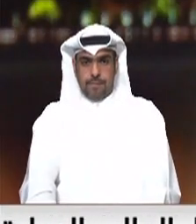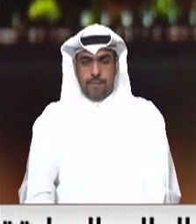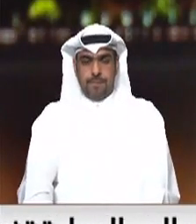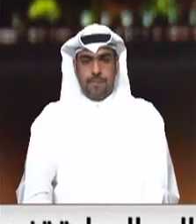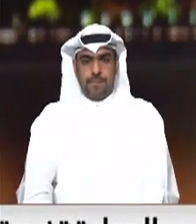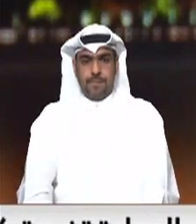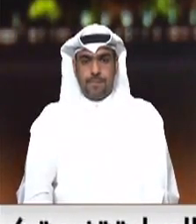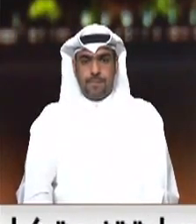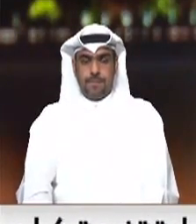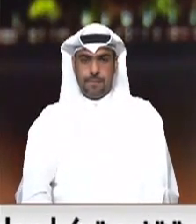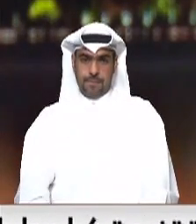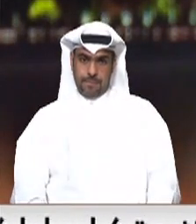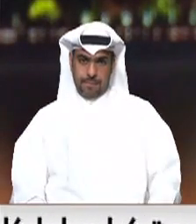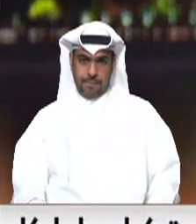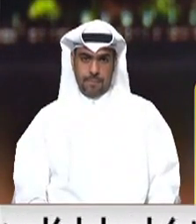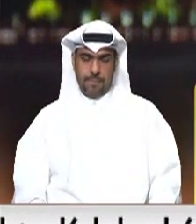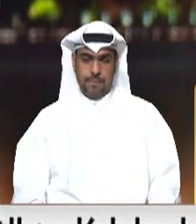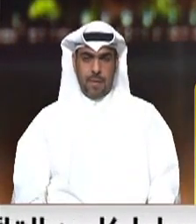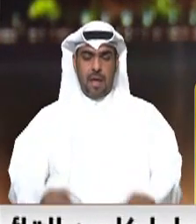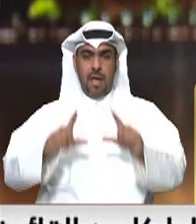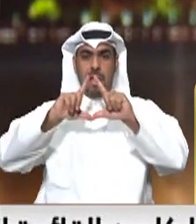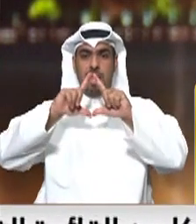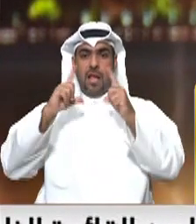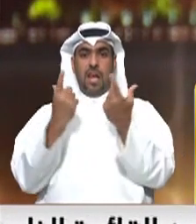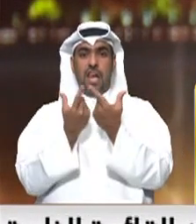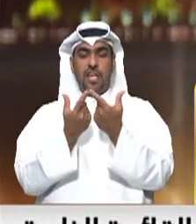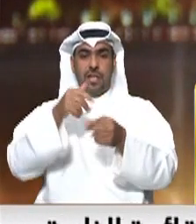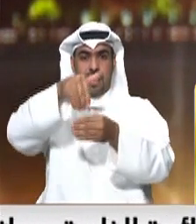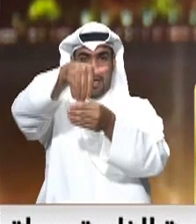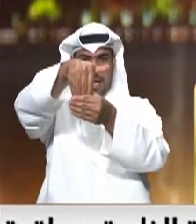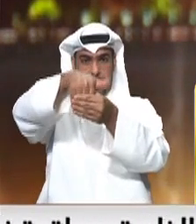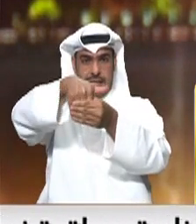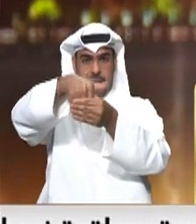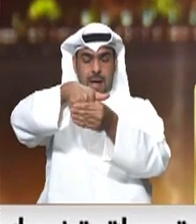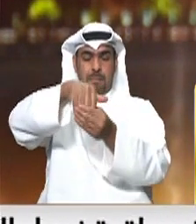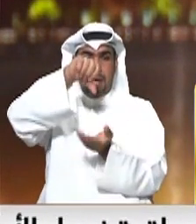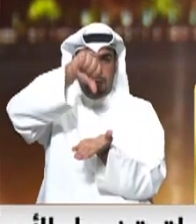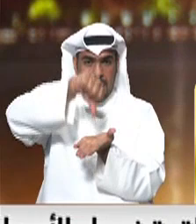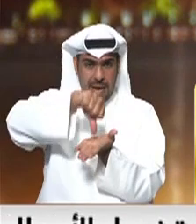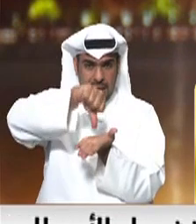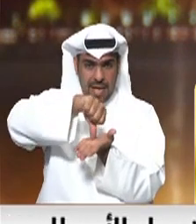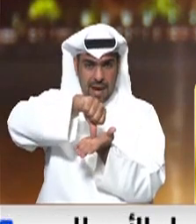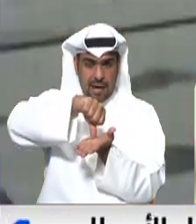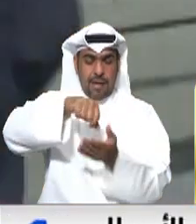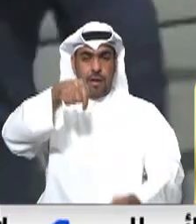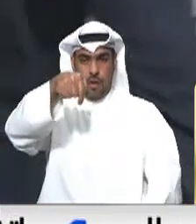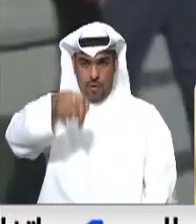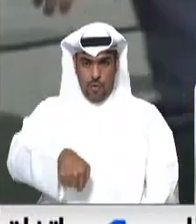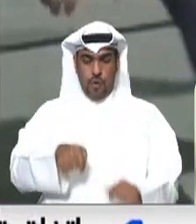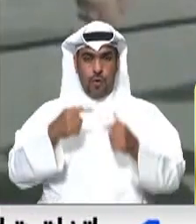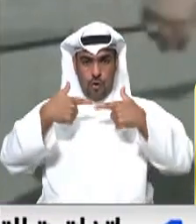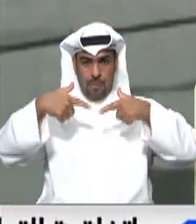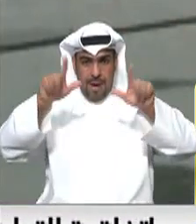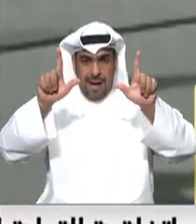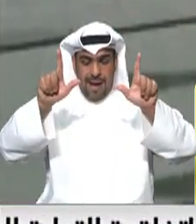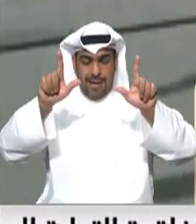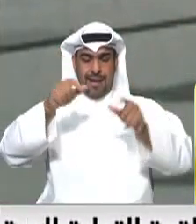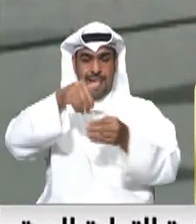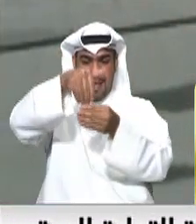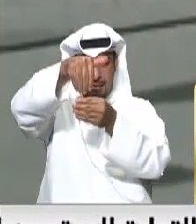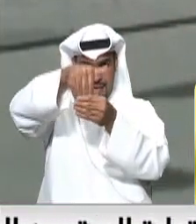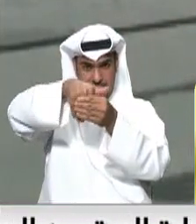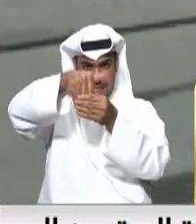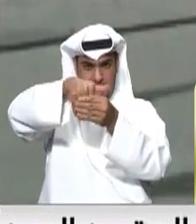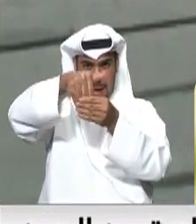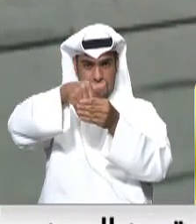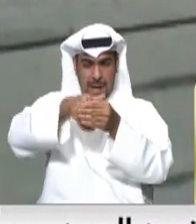أعلن المتحدث باسم لجنة الانتخابات التابعة للداخلية الإيرانية تمديد التصويت في الانتخابات الرئاسية